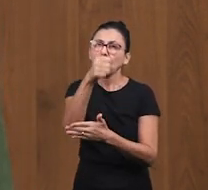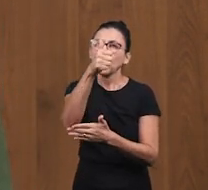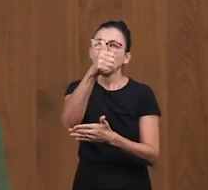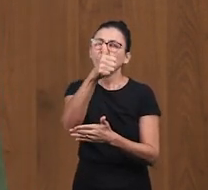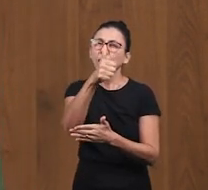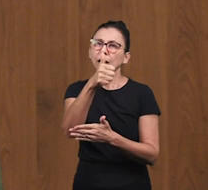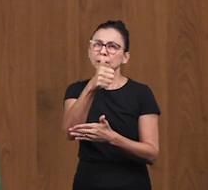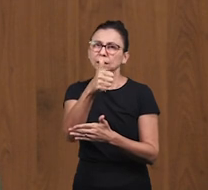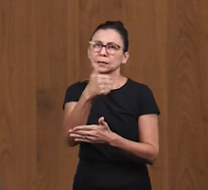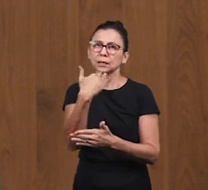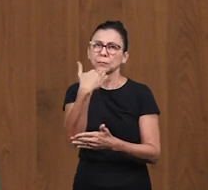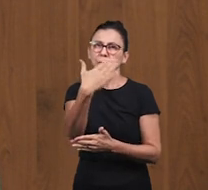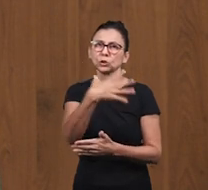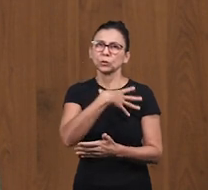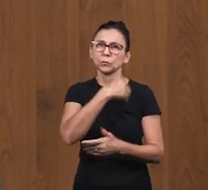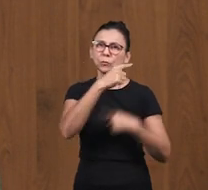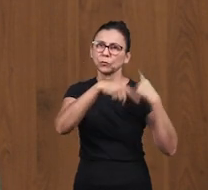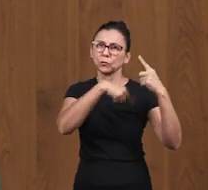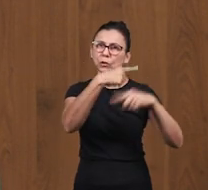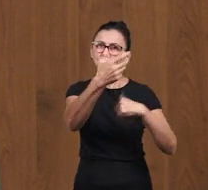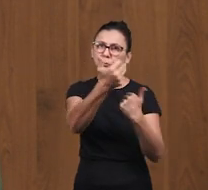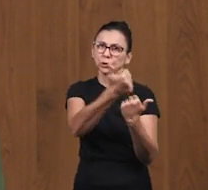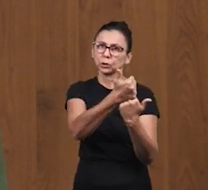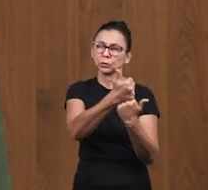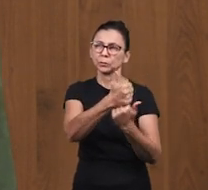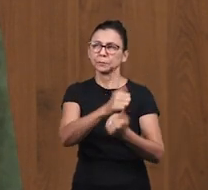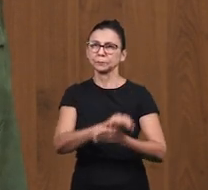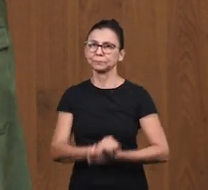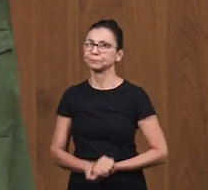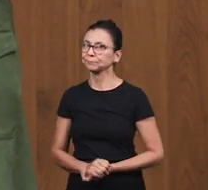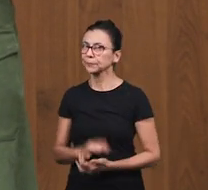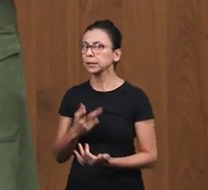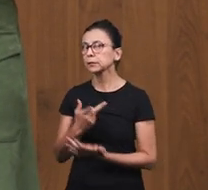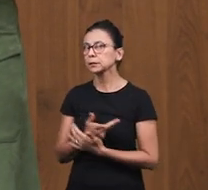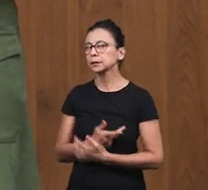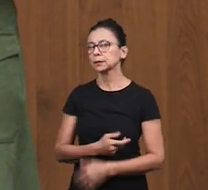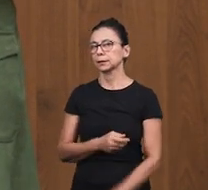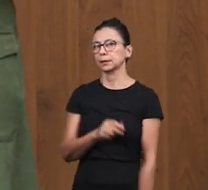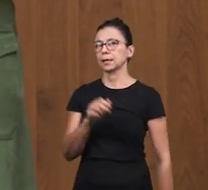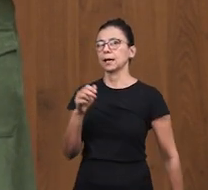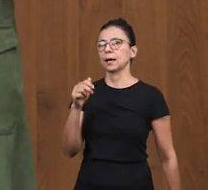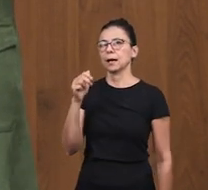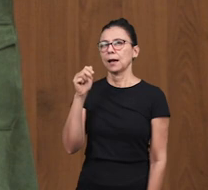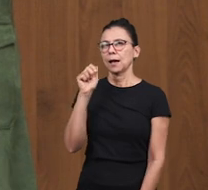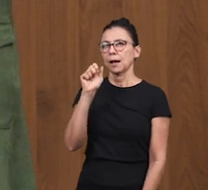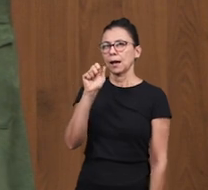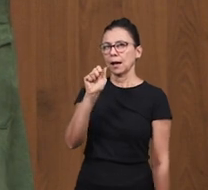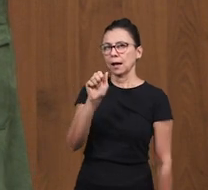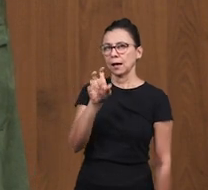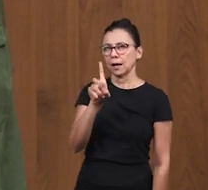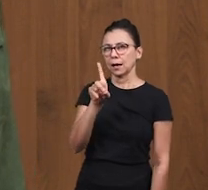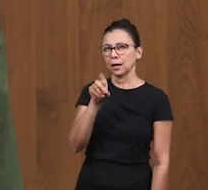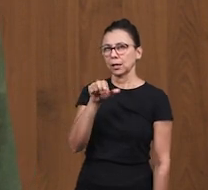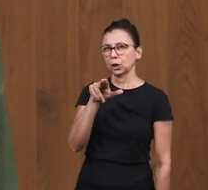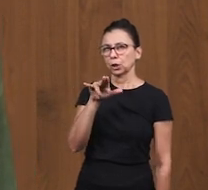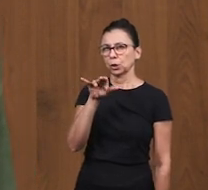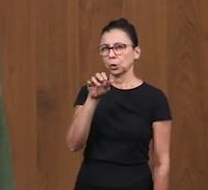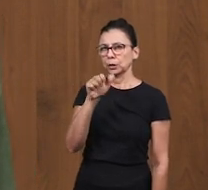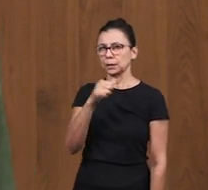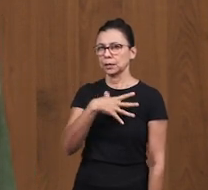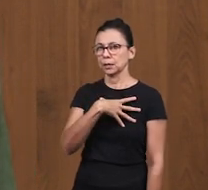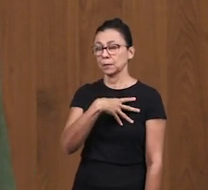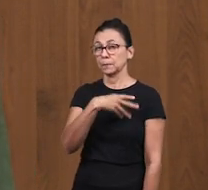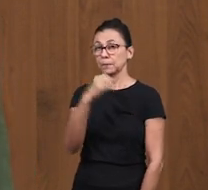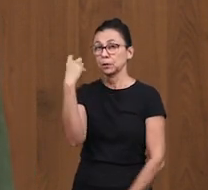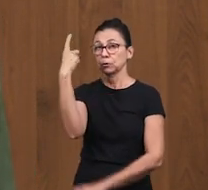de passer son royaume, Adonijah, qui était un de ses enfants, a profité de la vieillesse de son père, parce